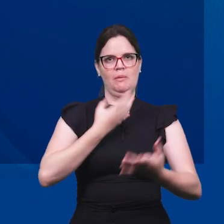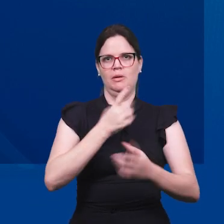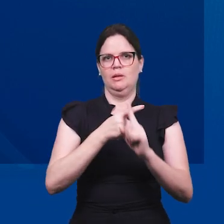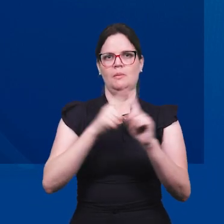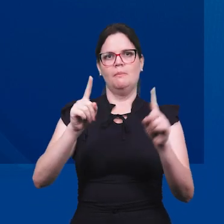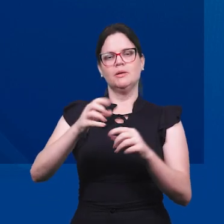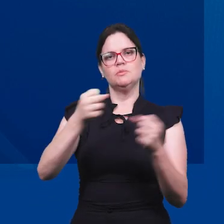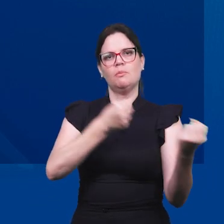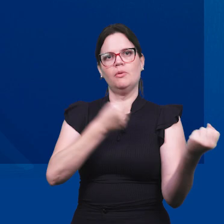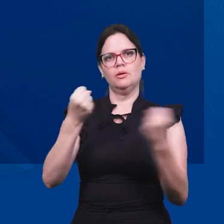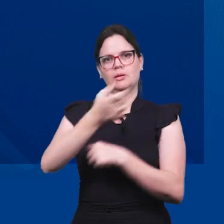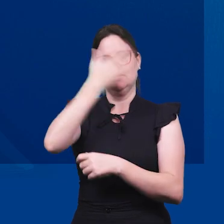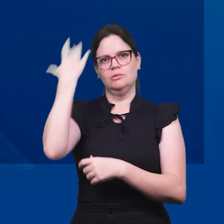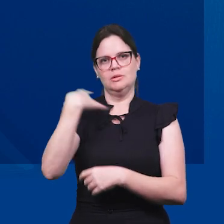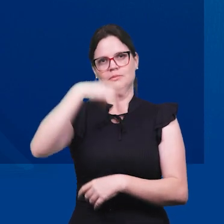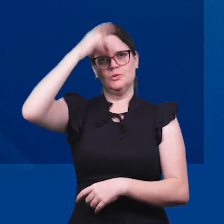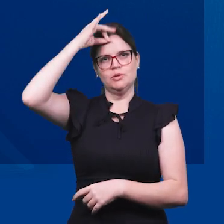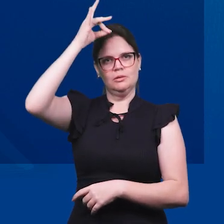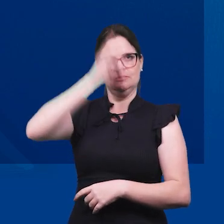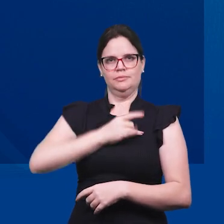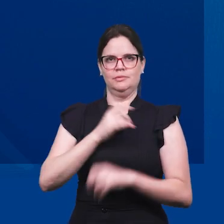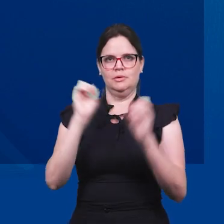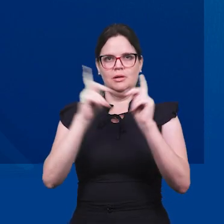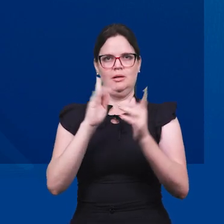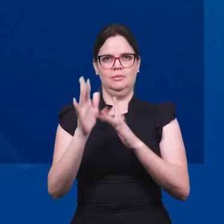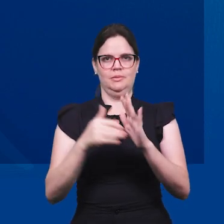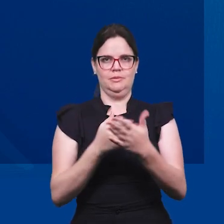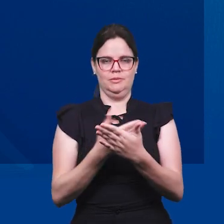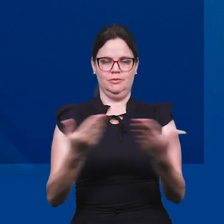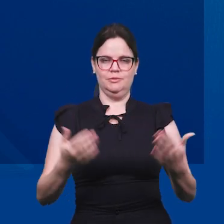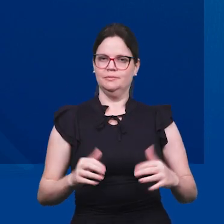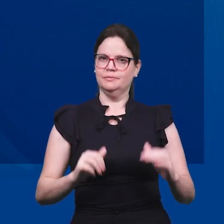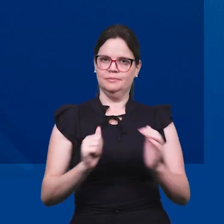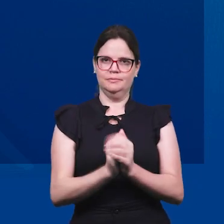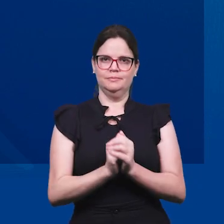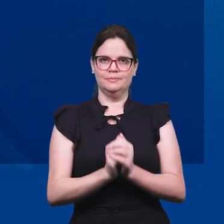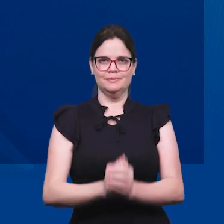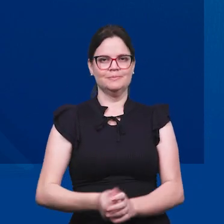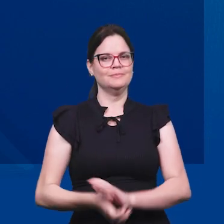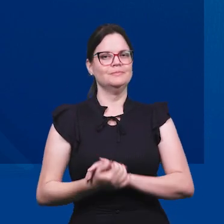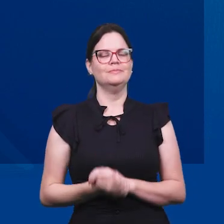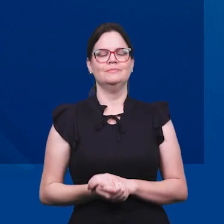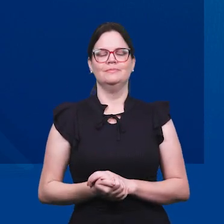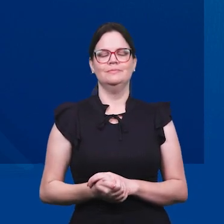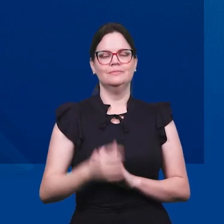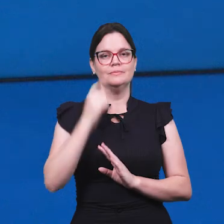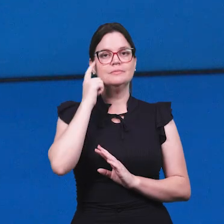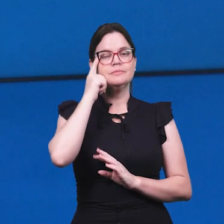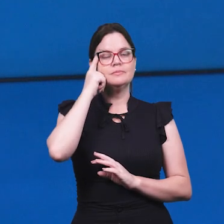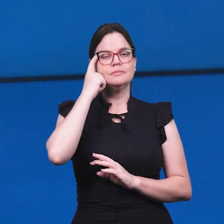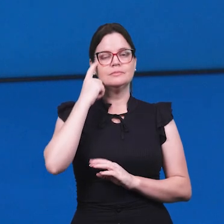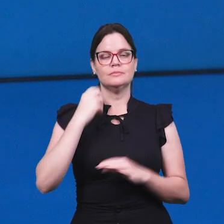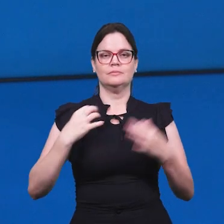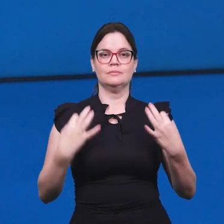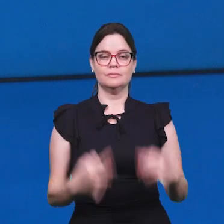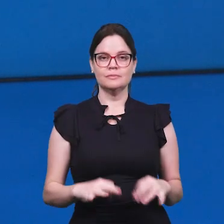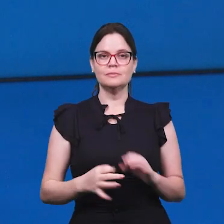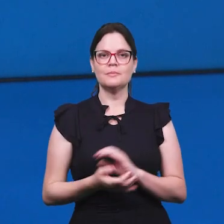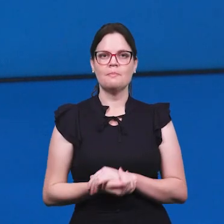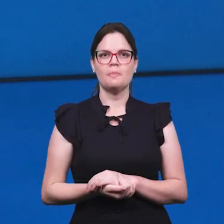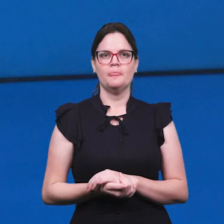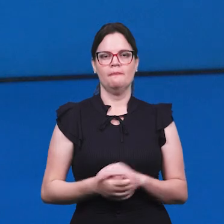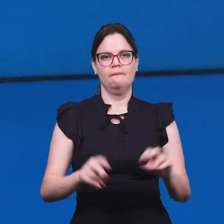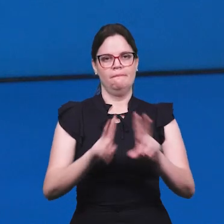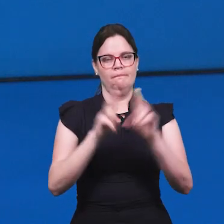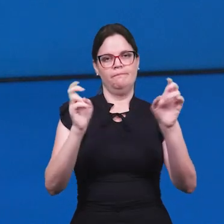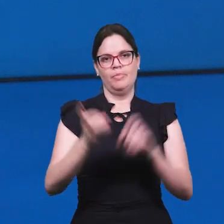Слове, но и в силе, и в Святом Духе». Мир Божий, братья и сестры. Amém. Muito bem, David.